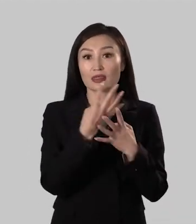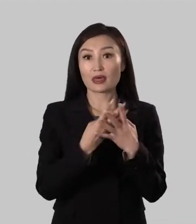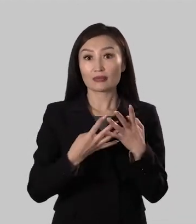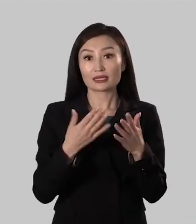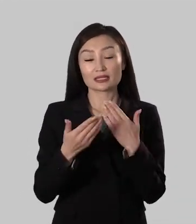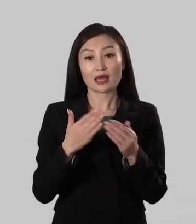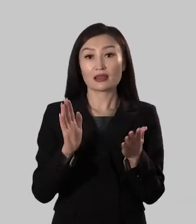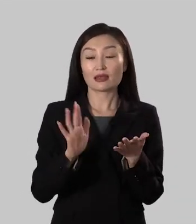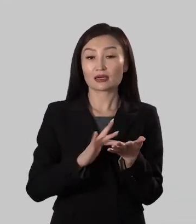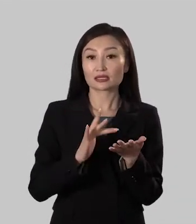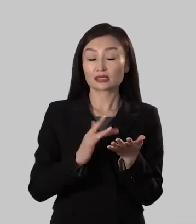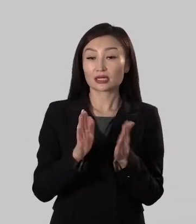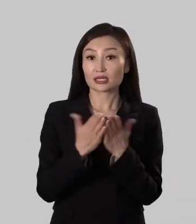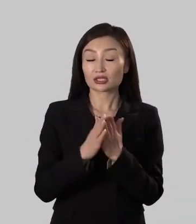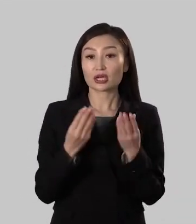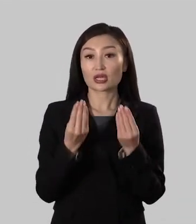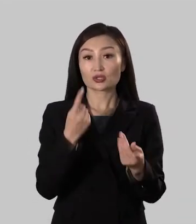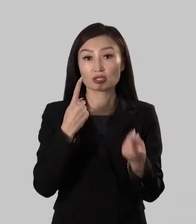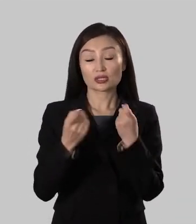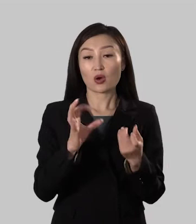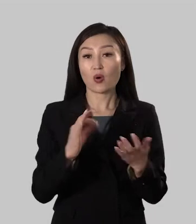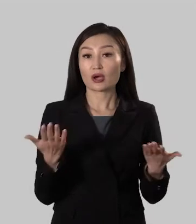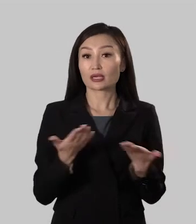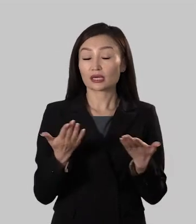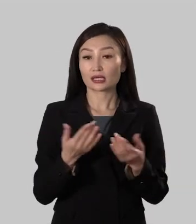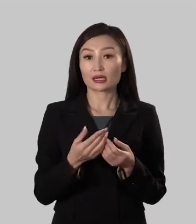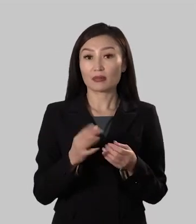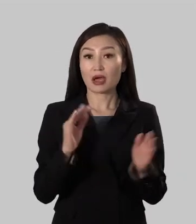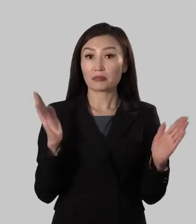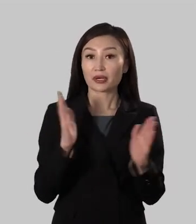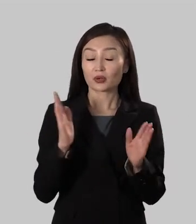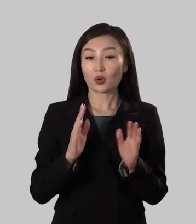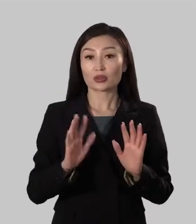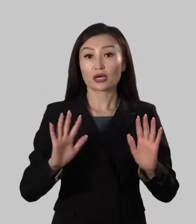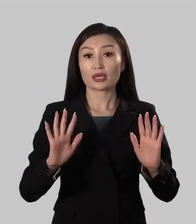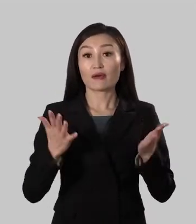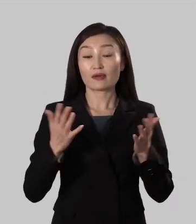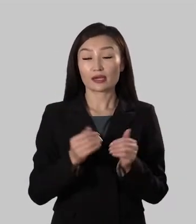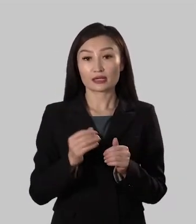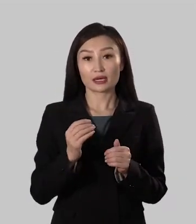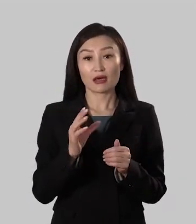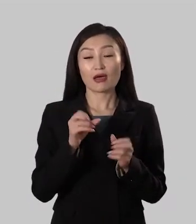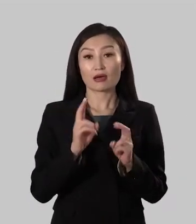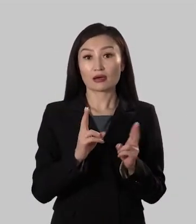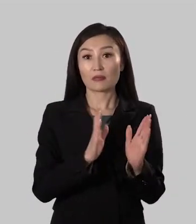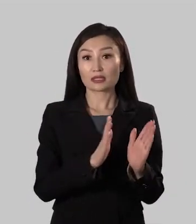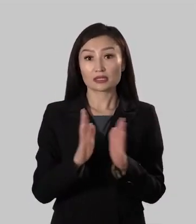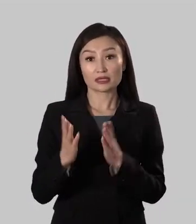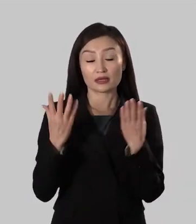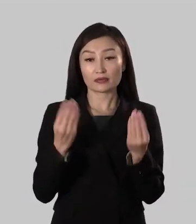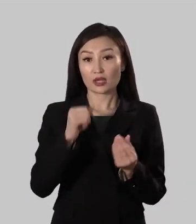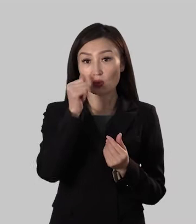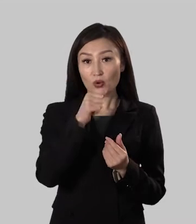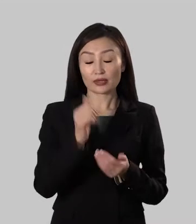или книжка, дающая сведения о каких-либо обычно природных явлениях в порядке последовательности дней